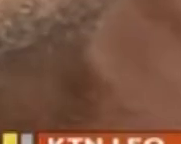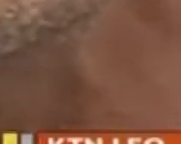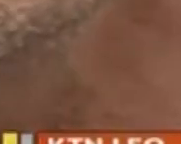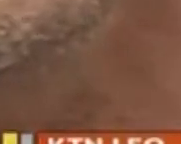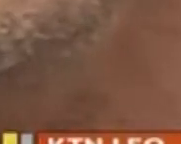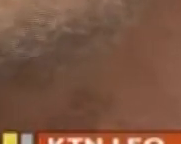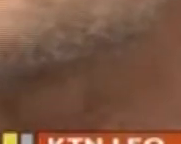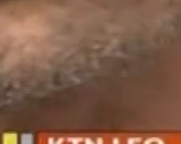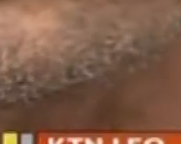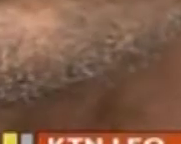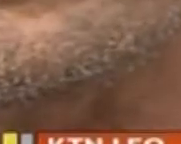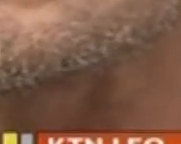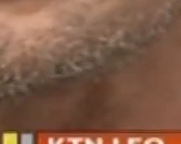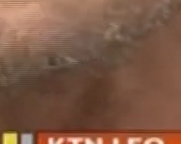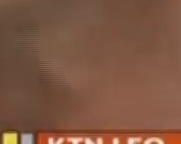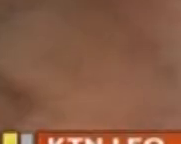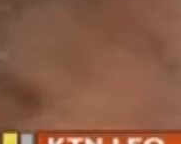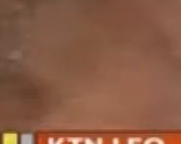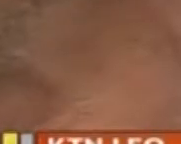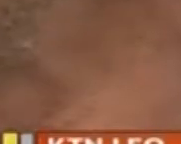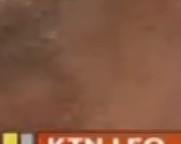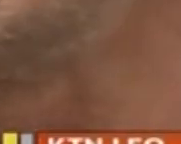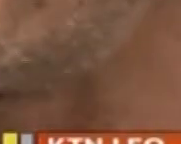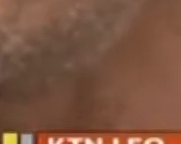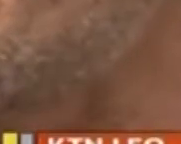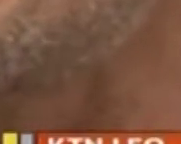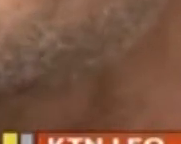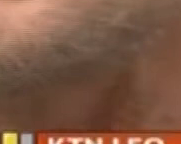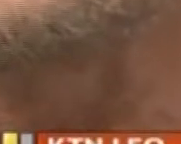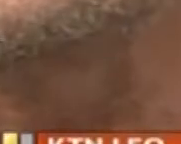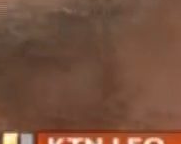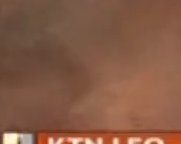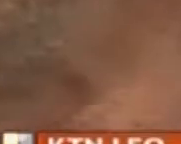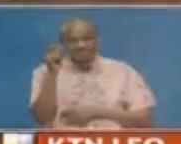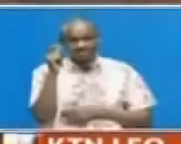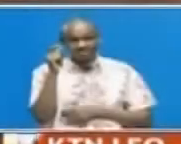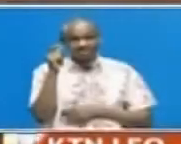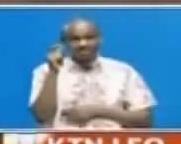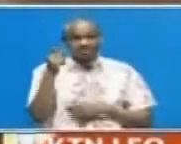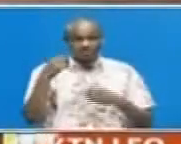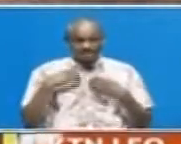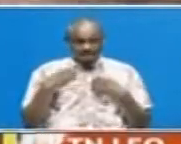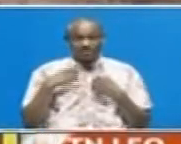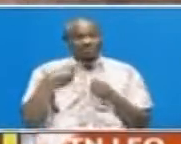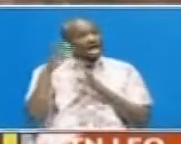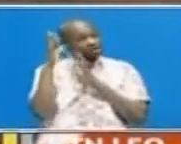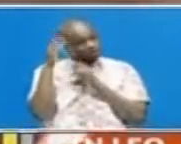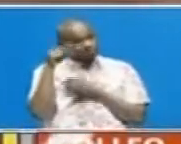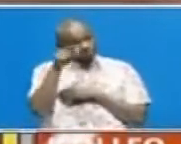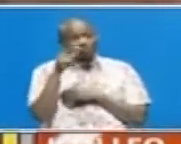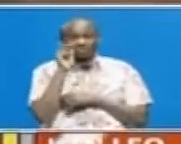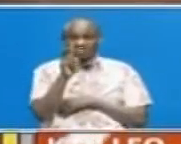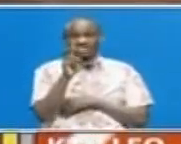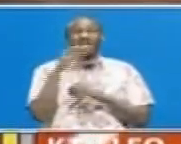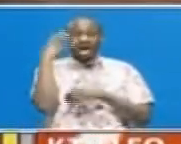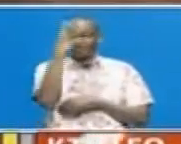The game tomorrow, Kenya Tunisia, there is a hard game. I hope to see